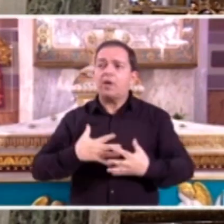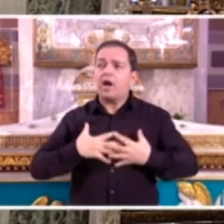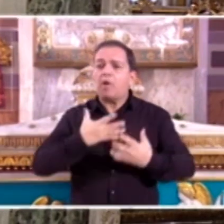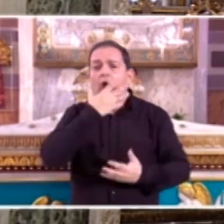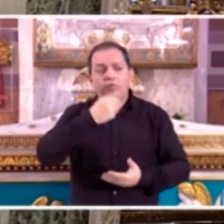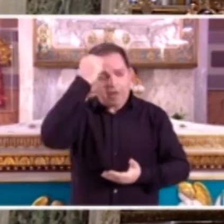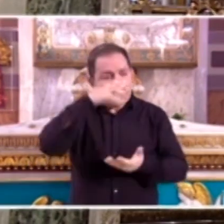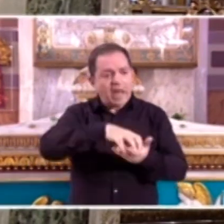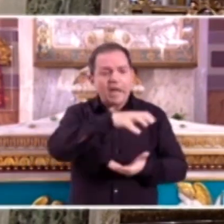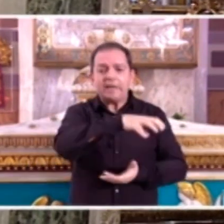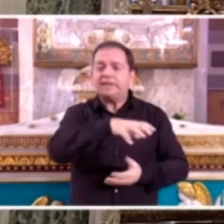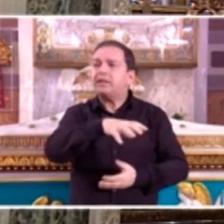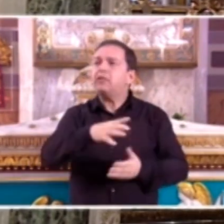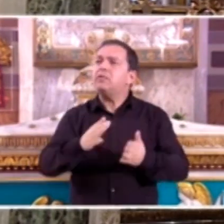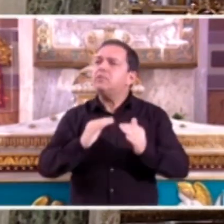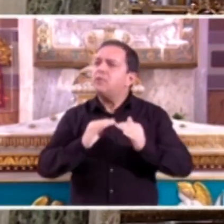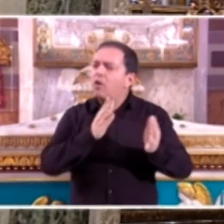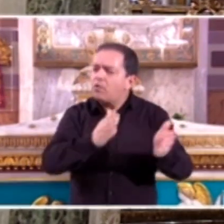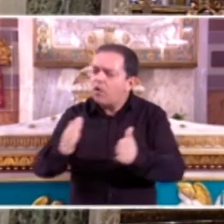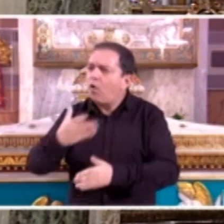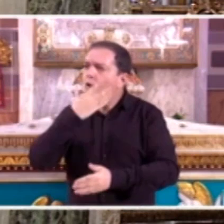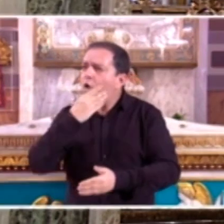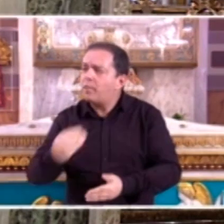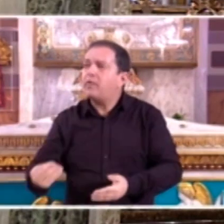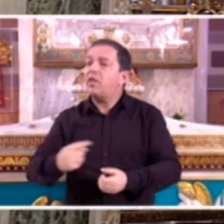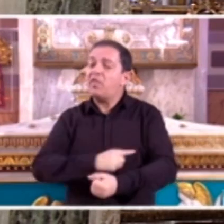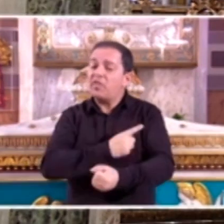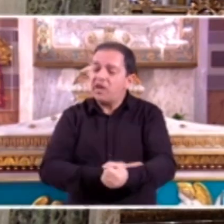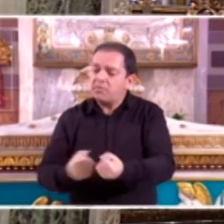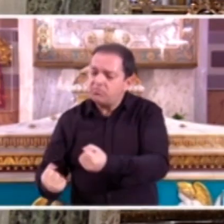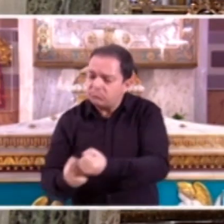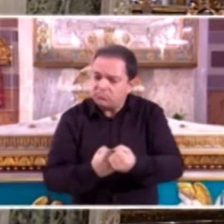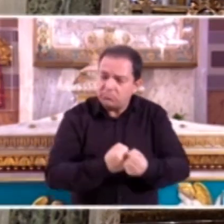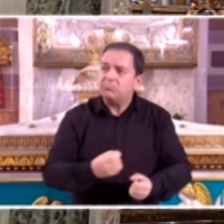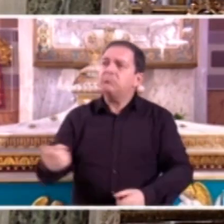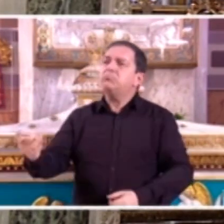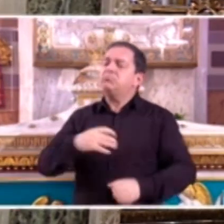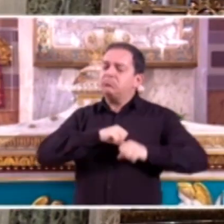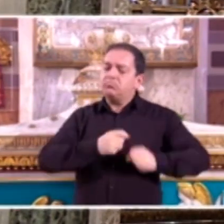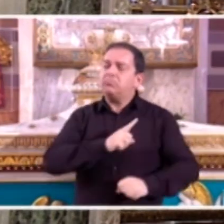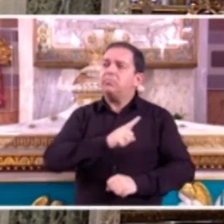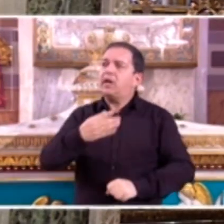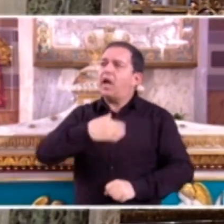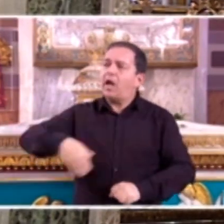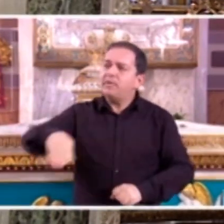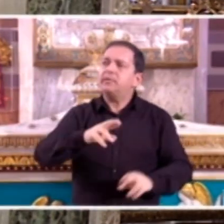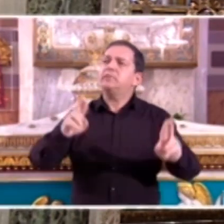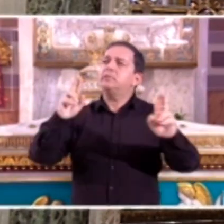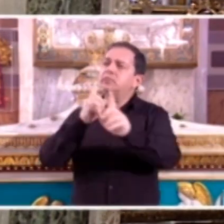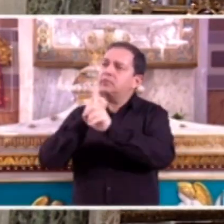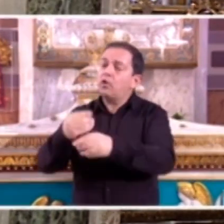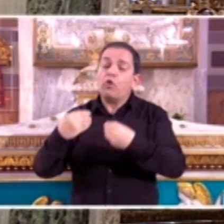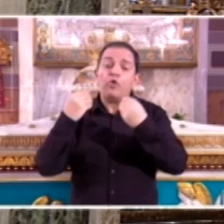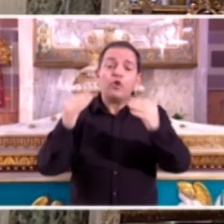σου. Σύ αυτούς αντιδόξεσον τη θεϊκή σου δυνάμει. Και μη εγκαταλείπεις ημάς τους ελπίζοντας επί σε.